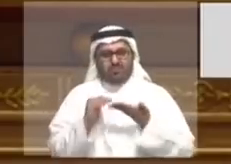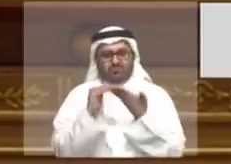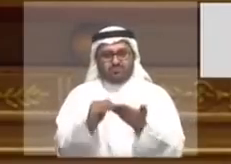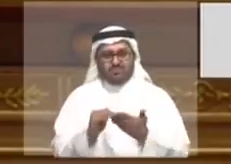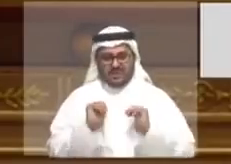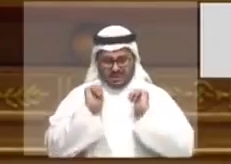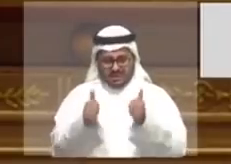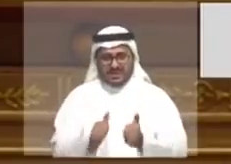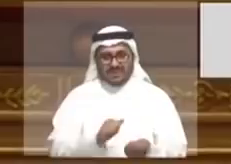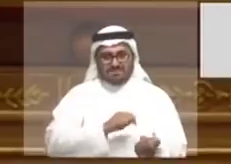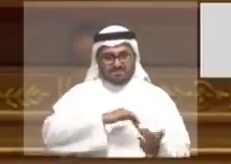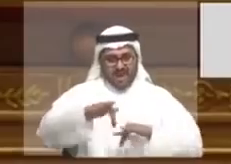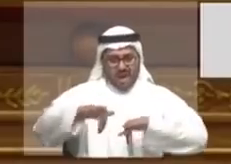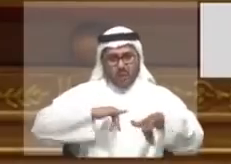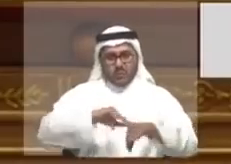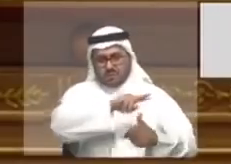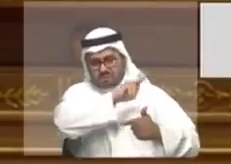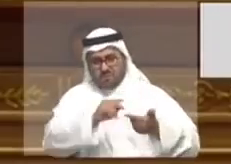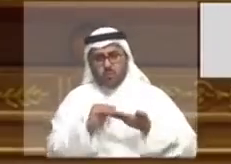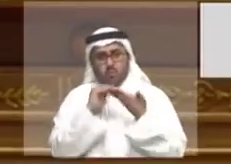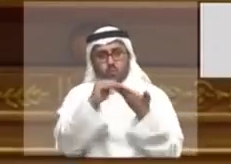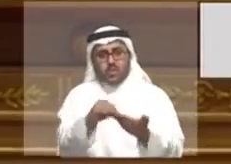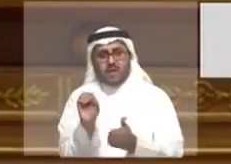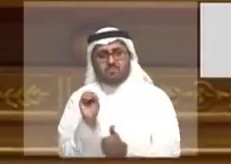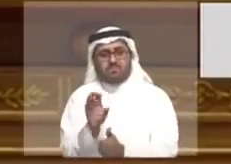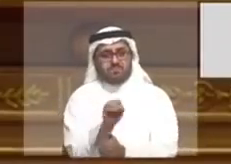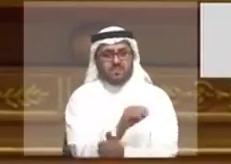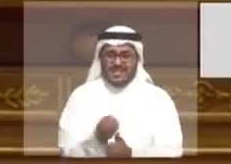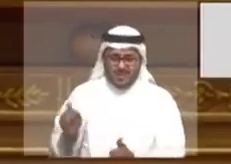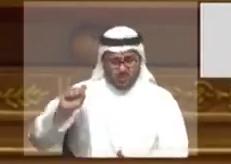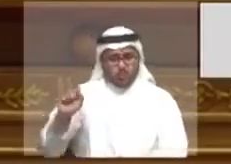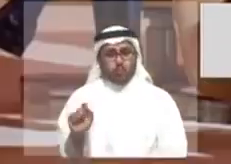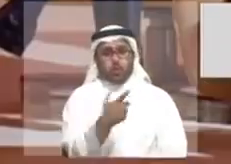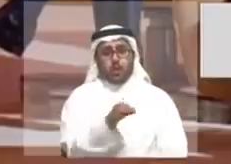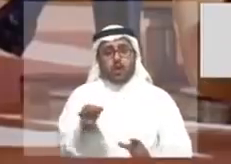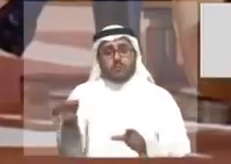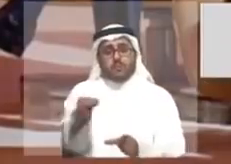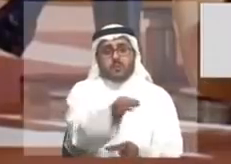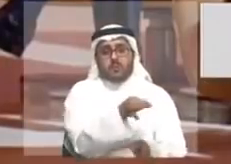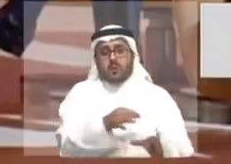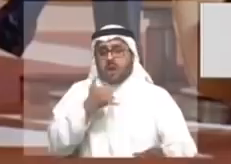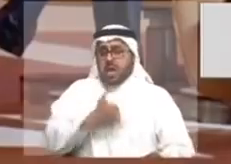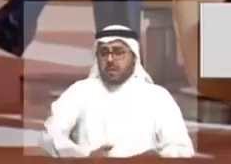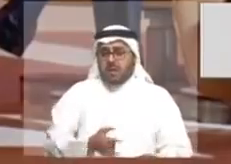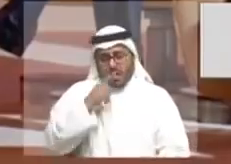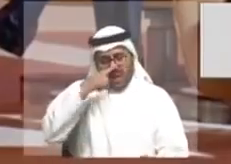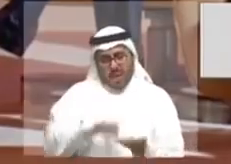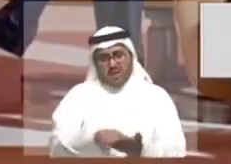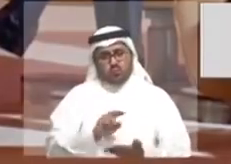السبل للوصول للمساعدات الإنسانية المختلفة المناطق اليمنية